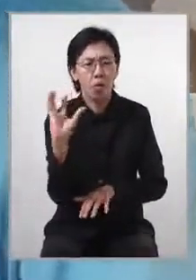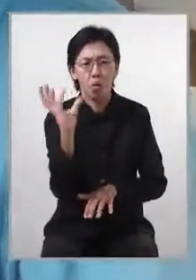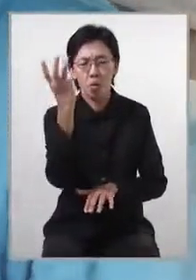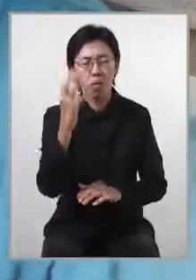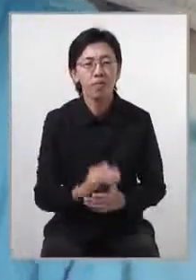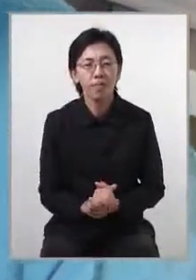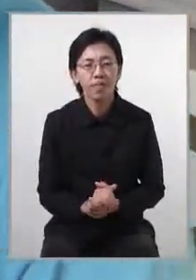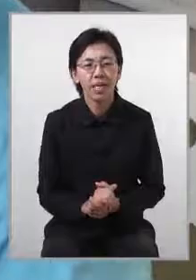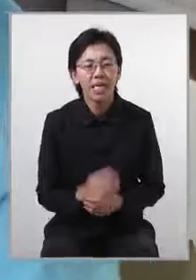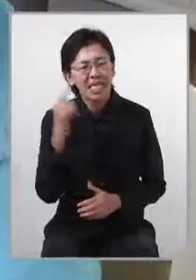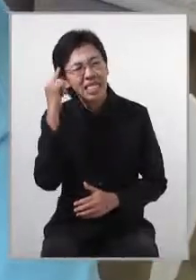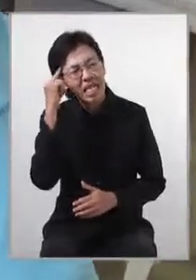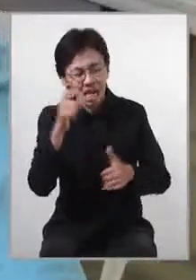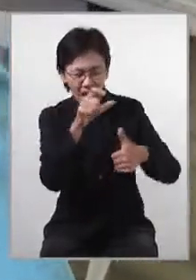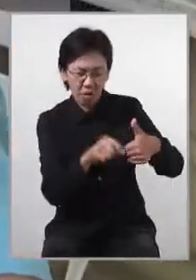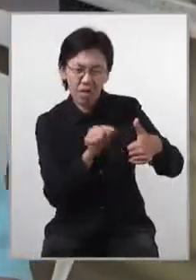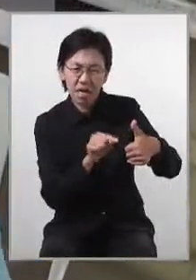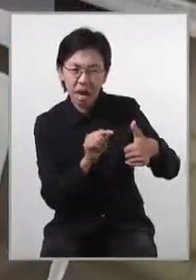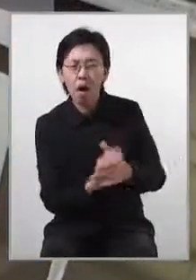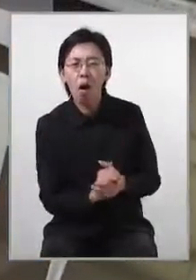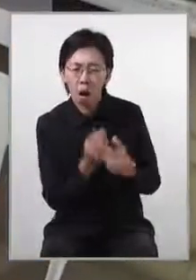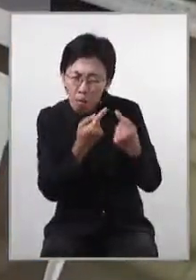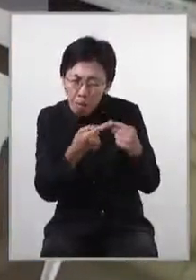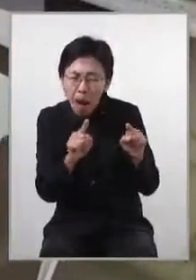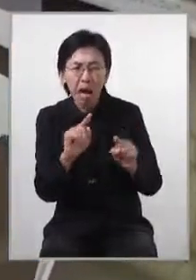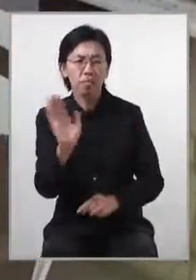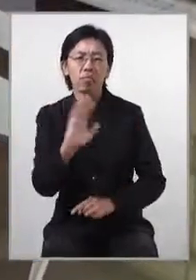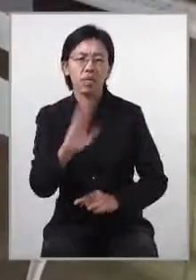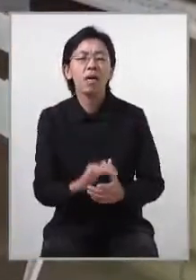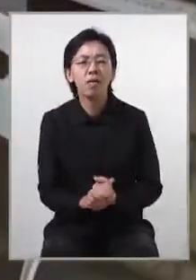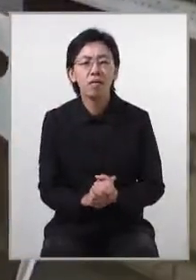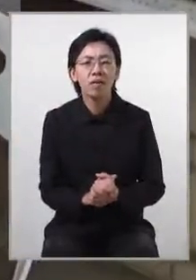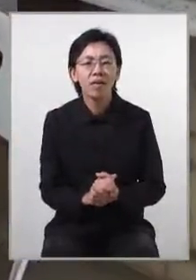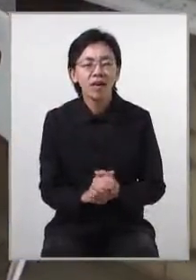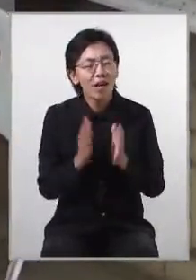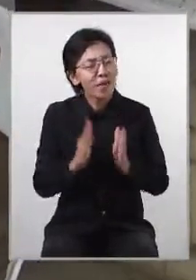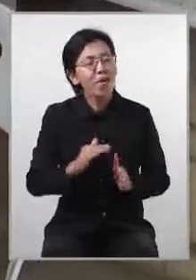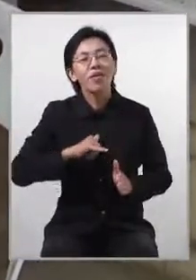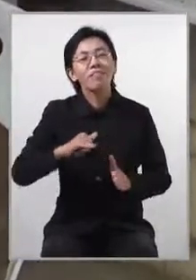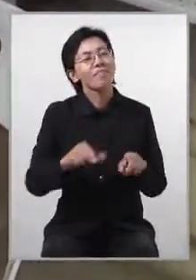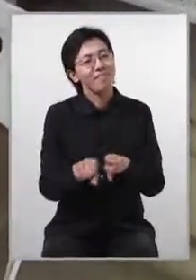อย่าไปคิดว่าเขาผิดปกตินะครับเขาเหมือนกับท่านนะครับ